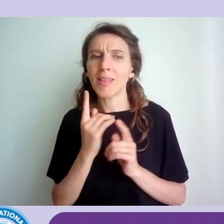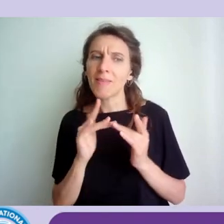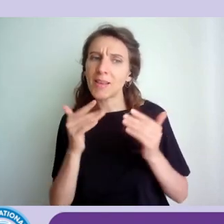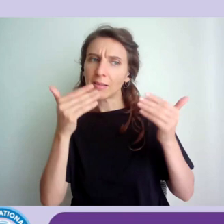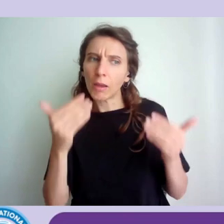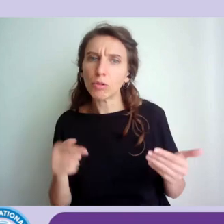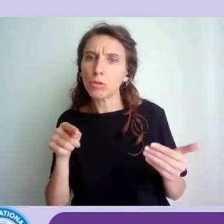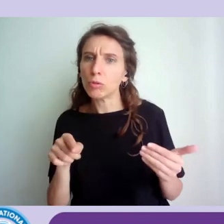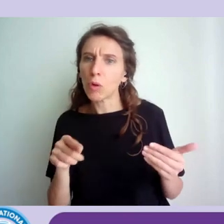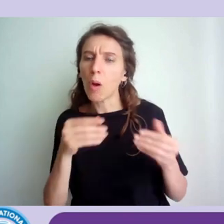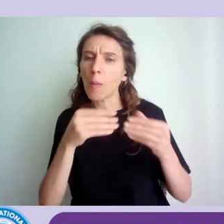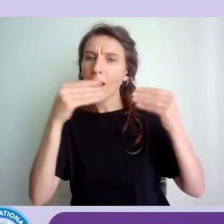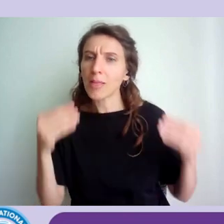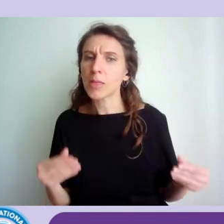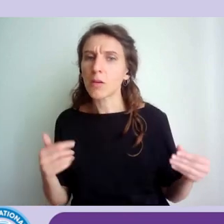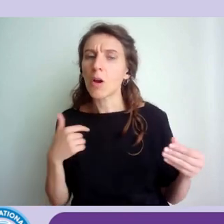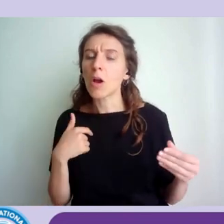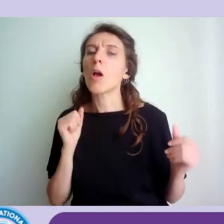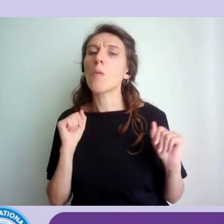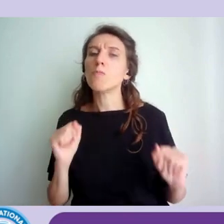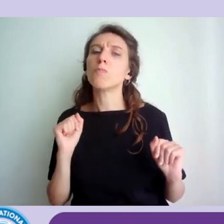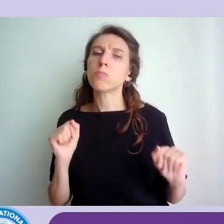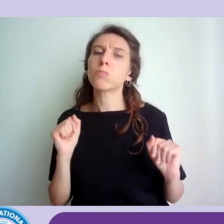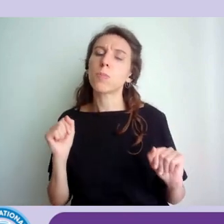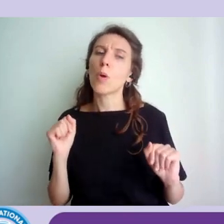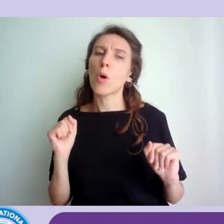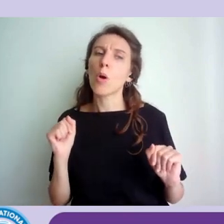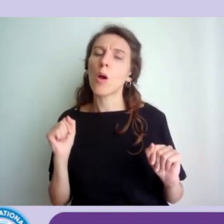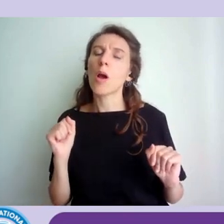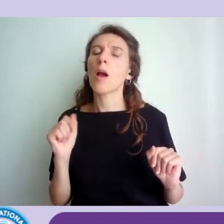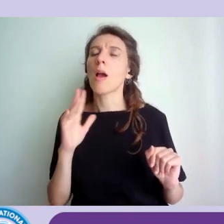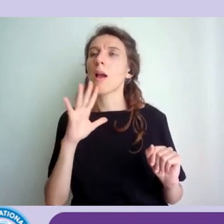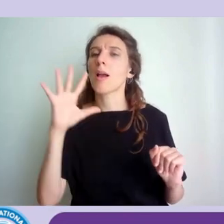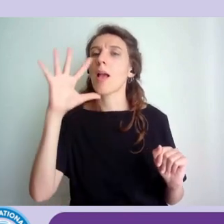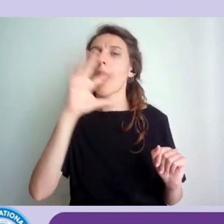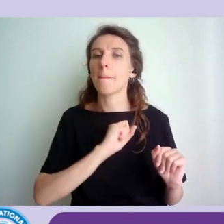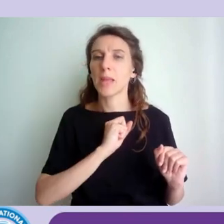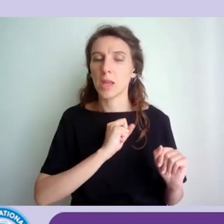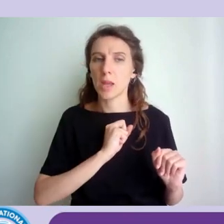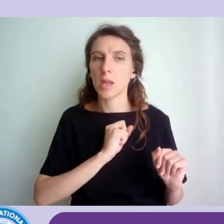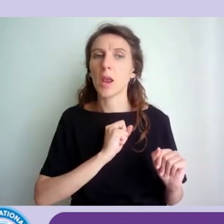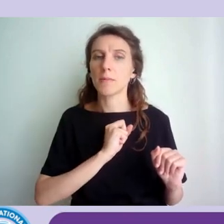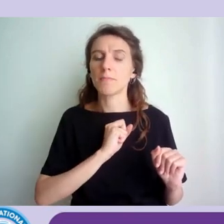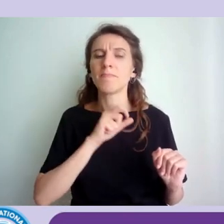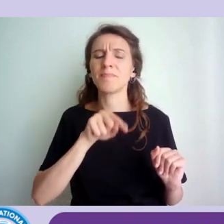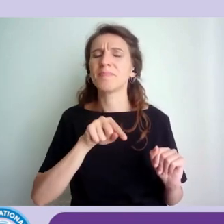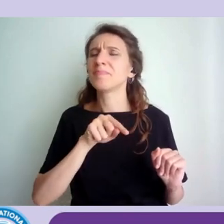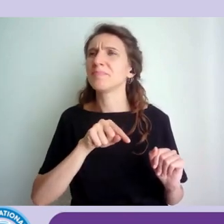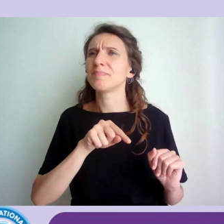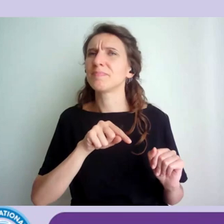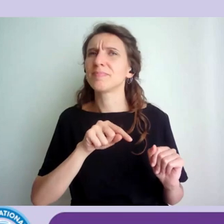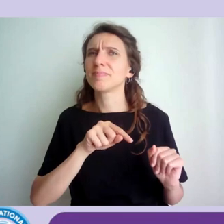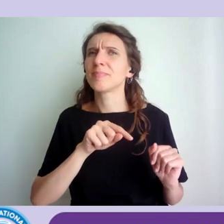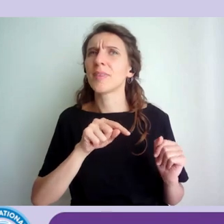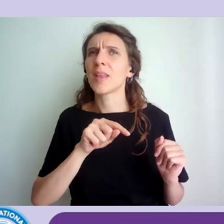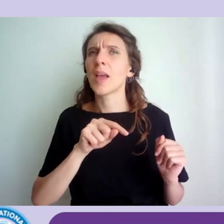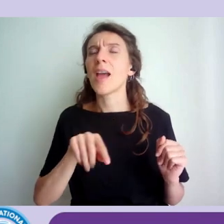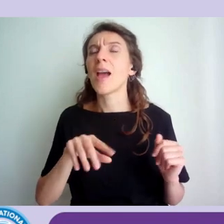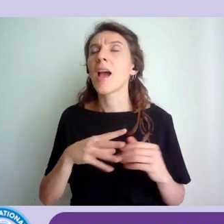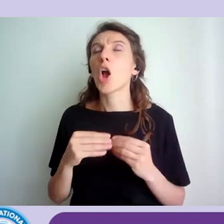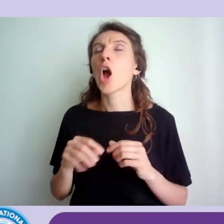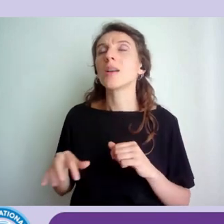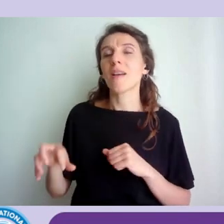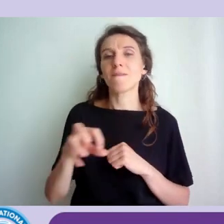piattaforma possa effettivamente rendersi conto diciamo di quello che sta di quello che sta facendo